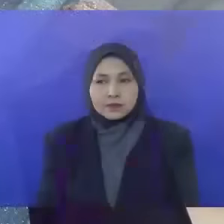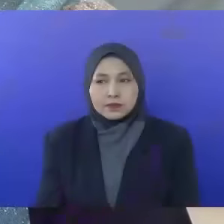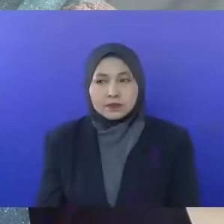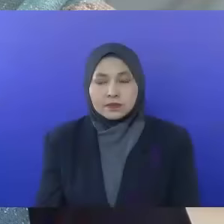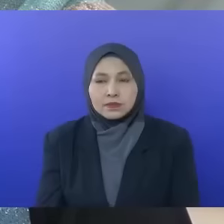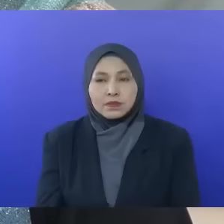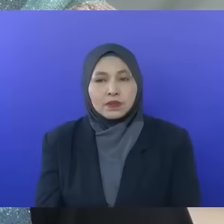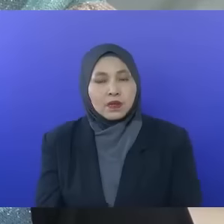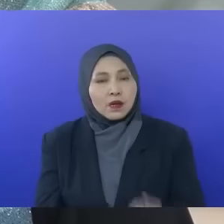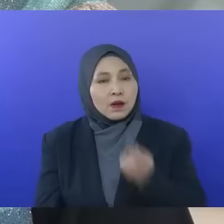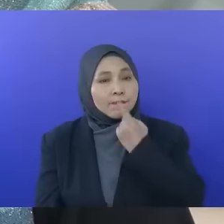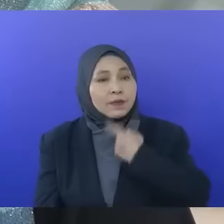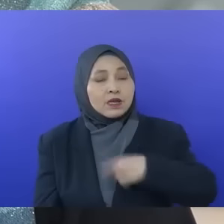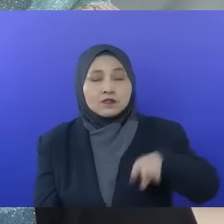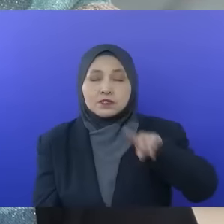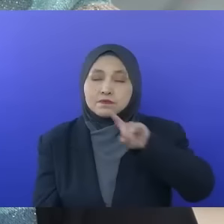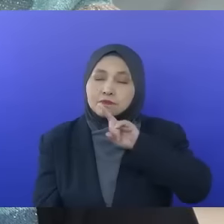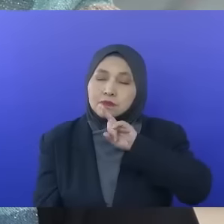Bismillahirrahmanirrahim